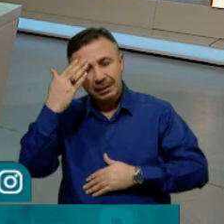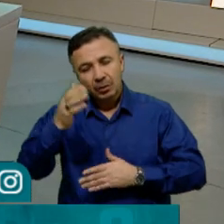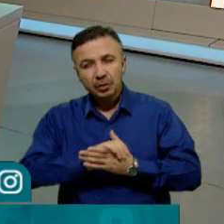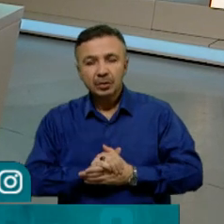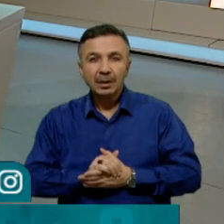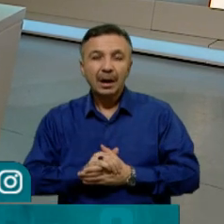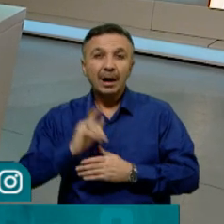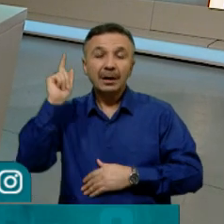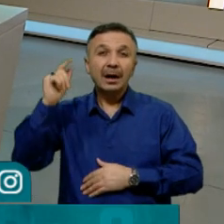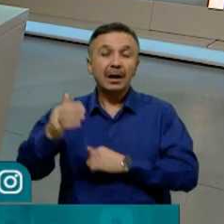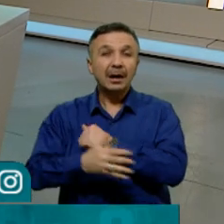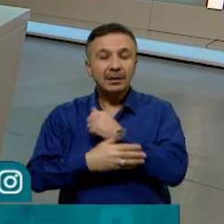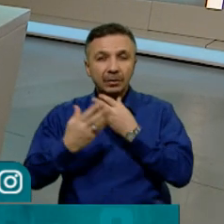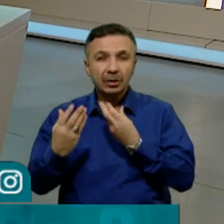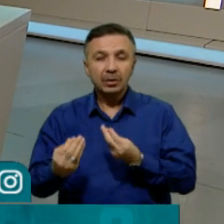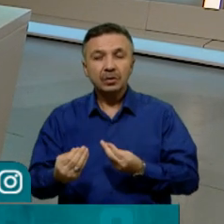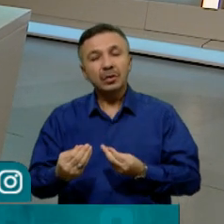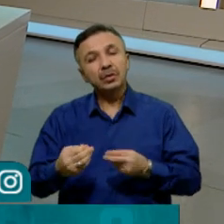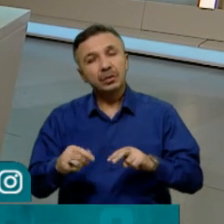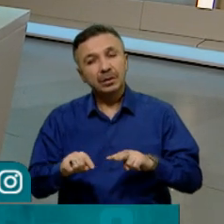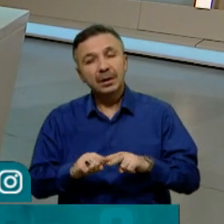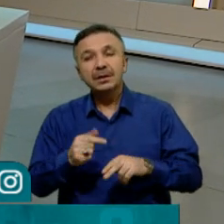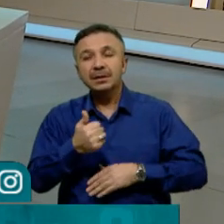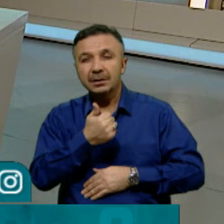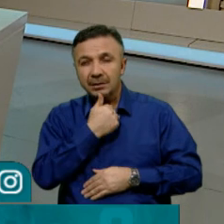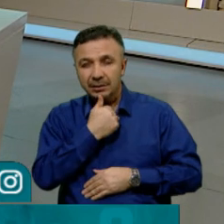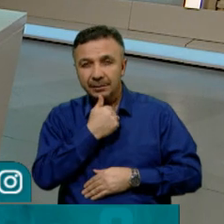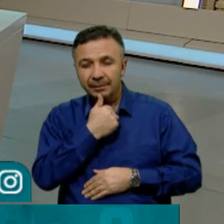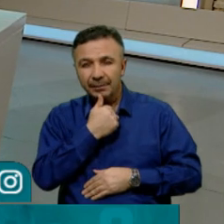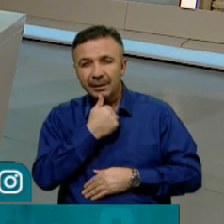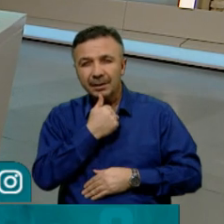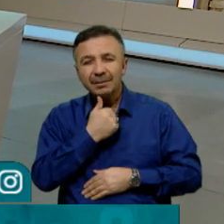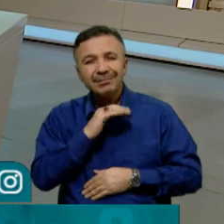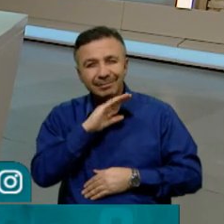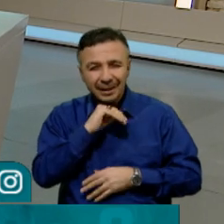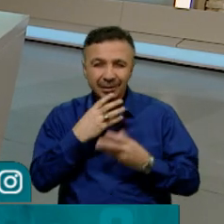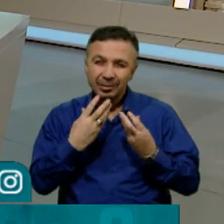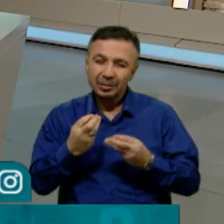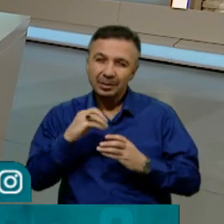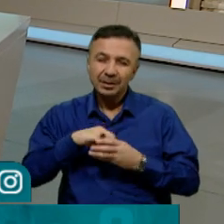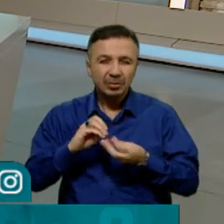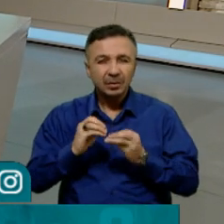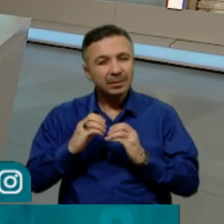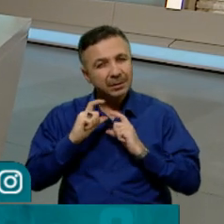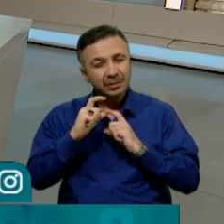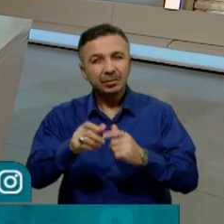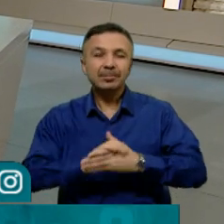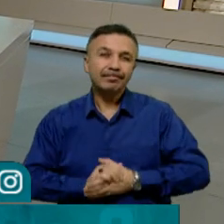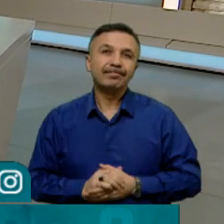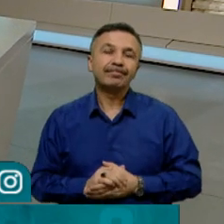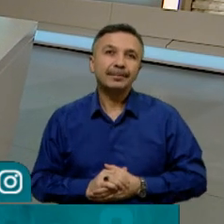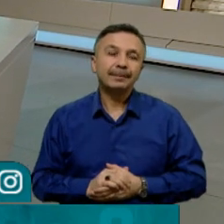yardımcısı olsun Hazır beyin biraz rahatsızlık ve yaşında verdiği şeylerle problemlerini izah etti fen ne